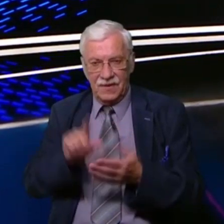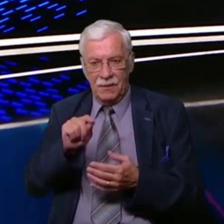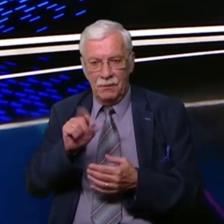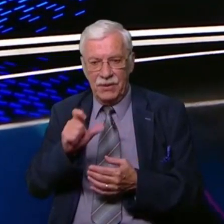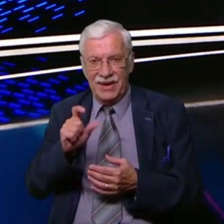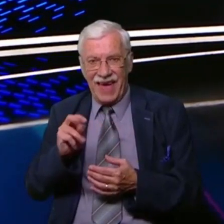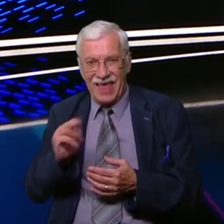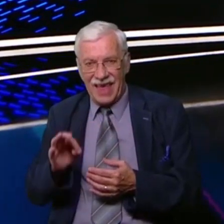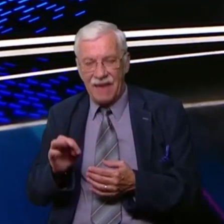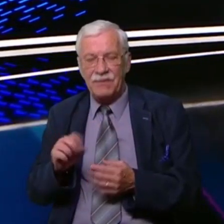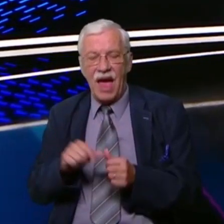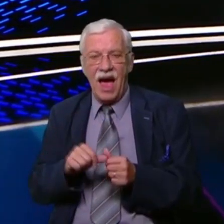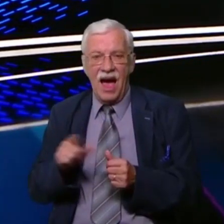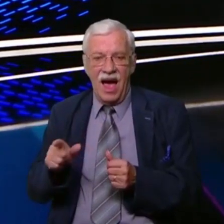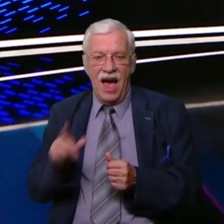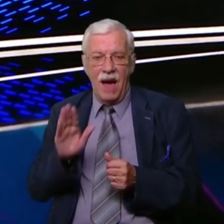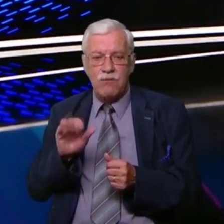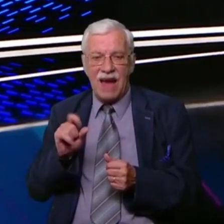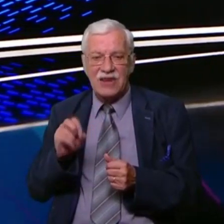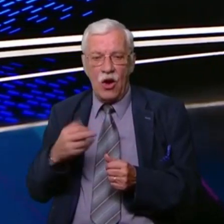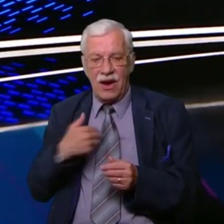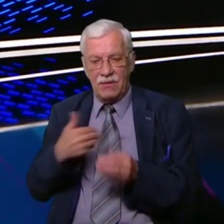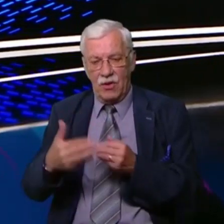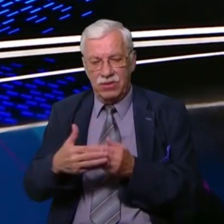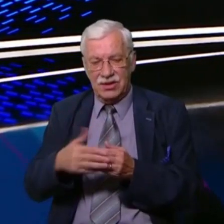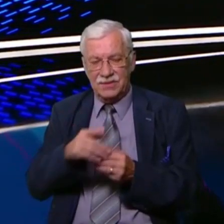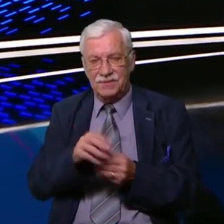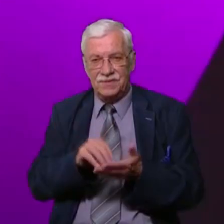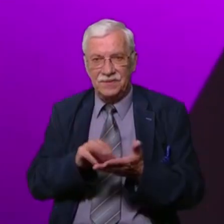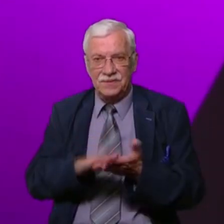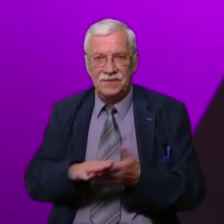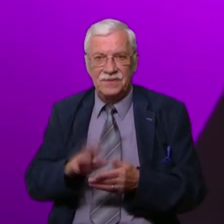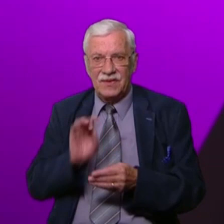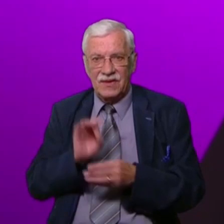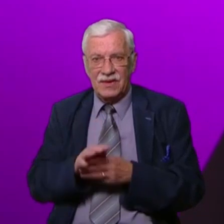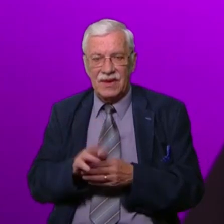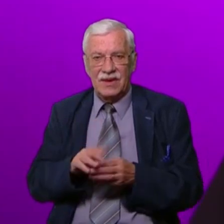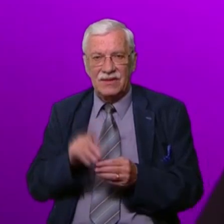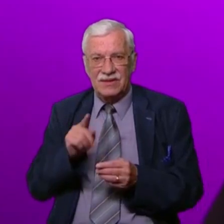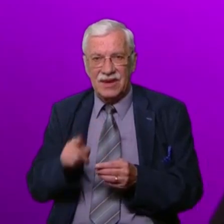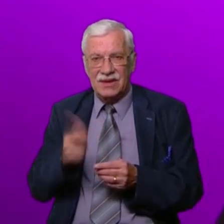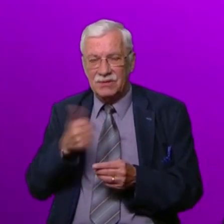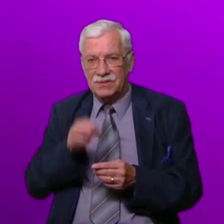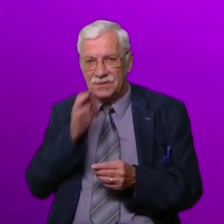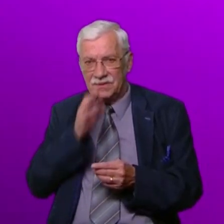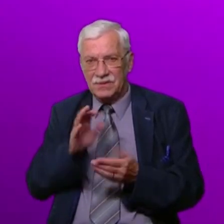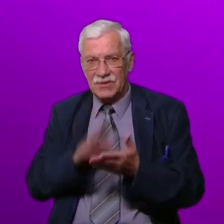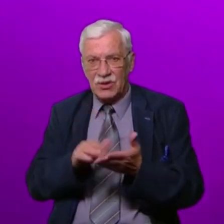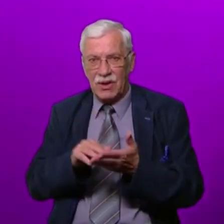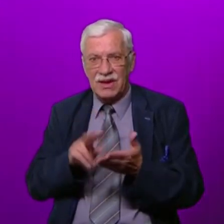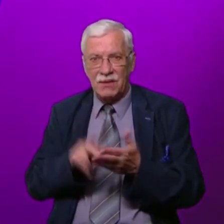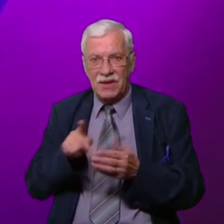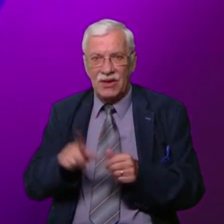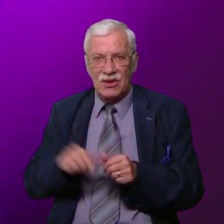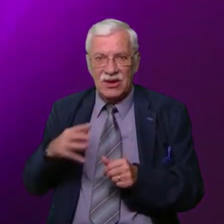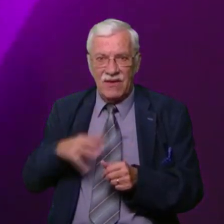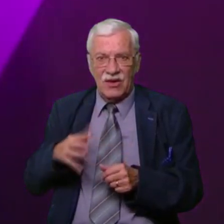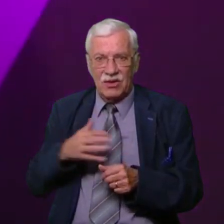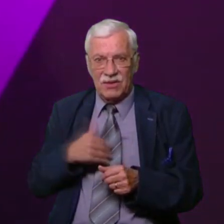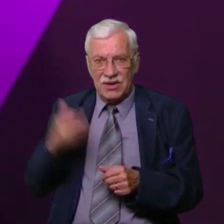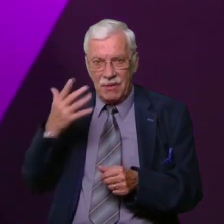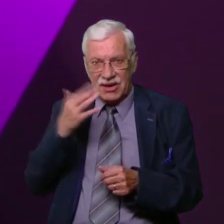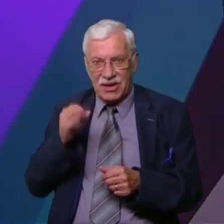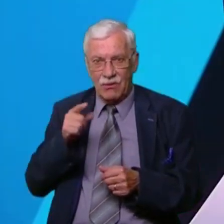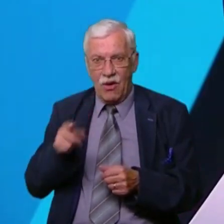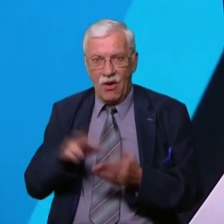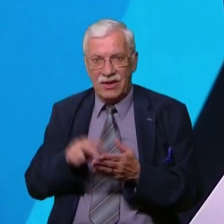Piqué, a Barcelonę miał dosłownie zapisaną we krwi. Jest takim doskonałym przykładem na to, że warto mieć w życiu marzenia, bo